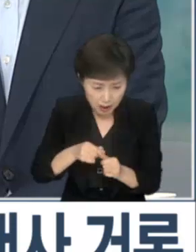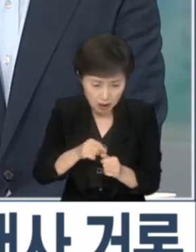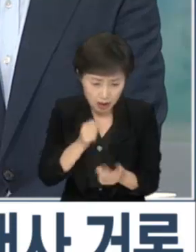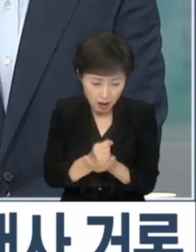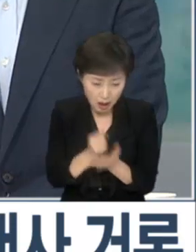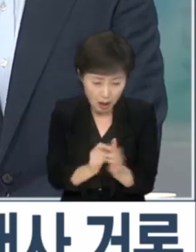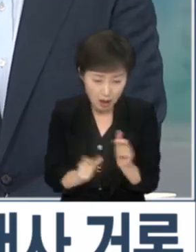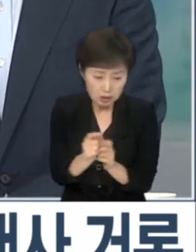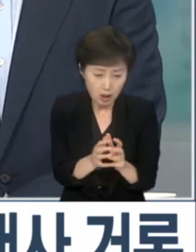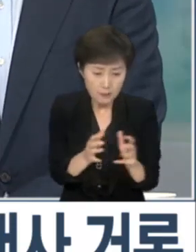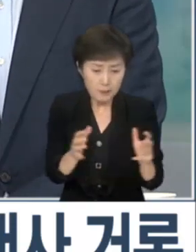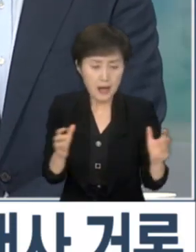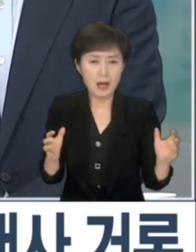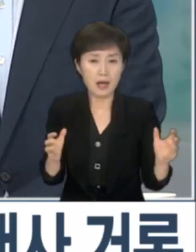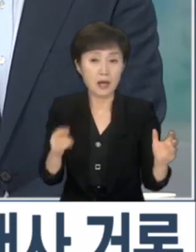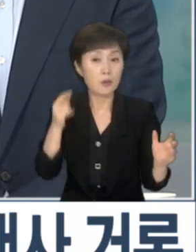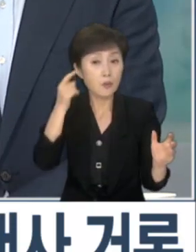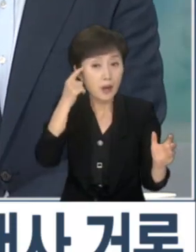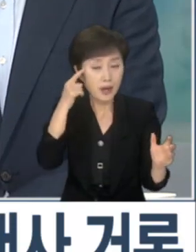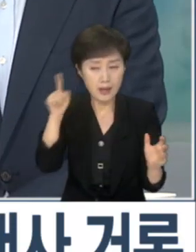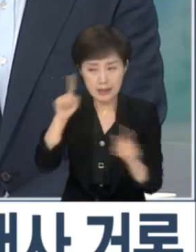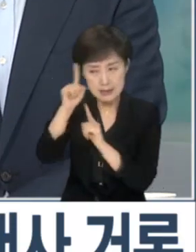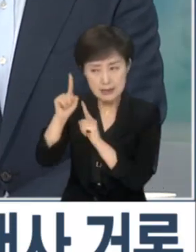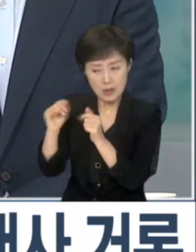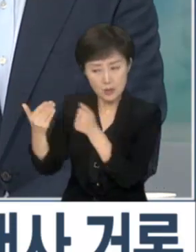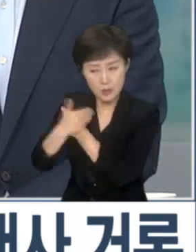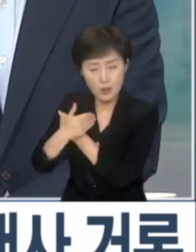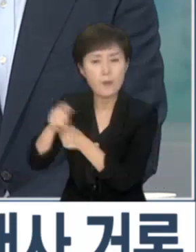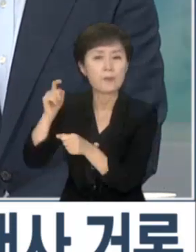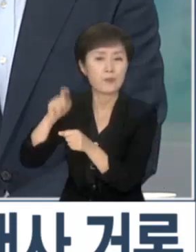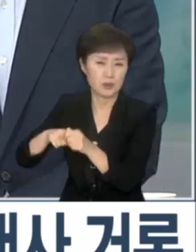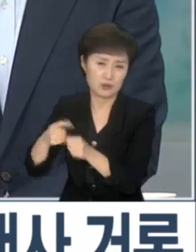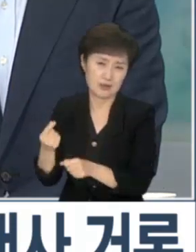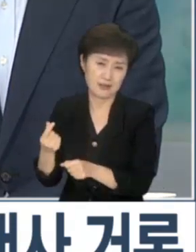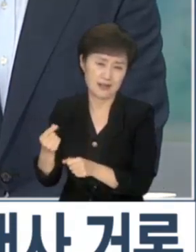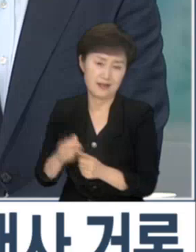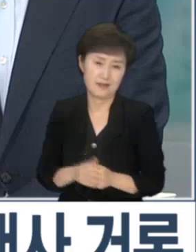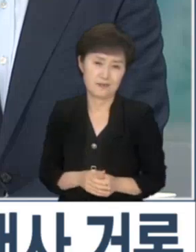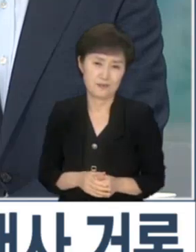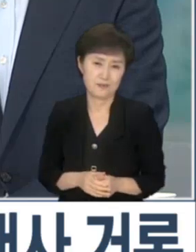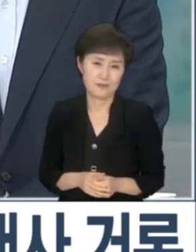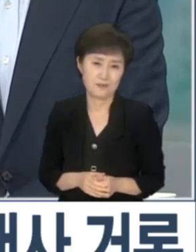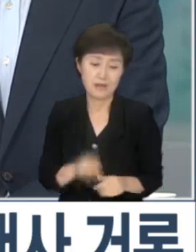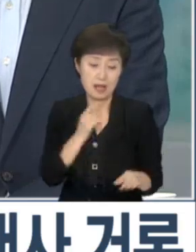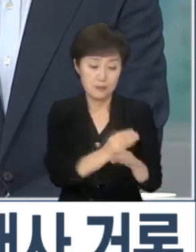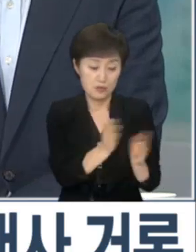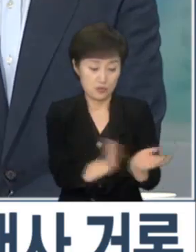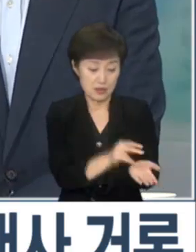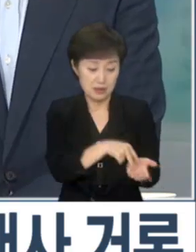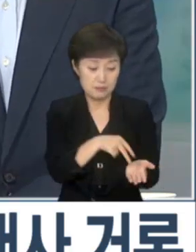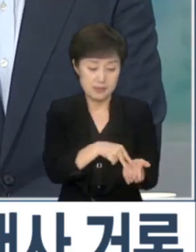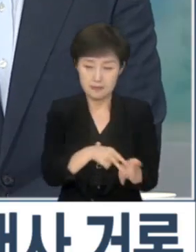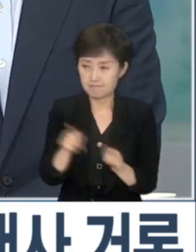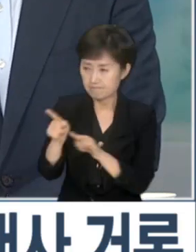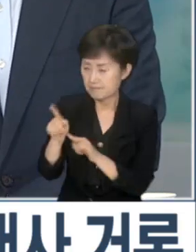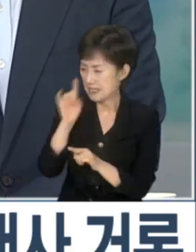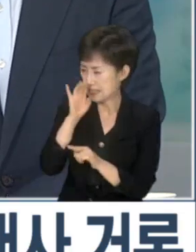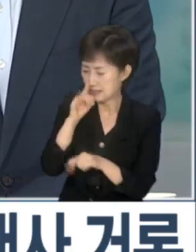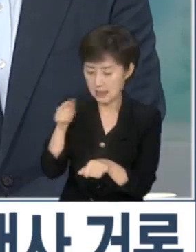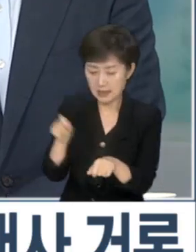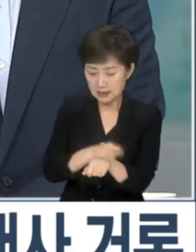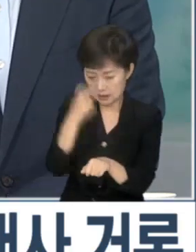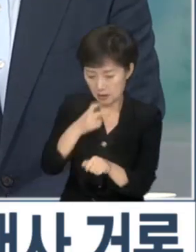싶습니다 저는 민주당에서 특검을 포기하지 않을 것이다라고 확신해요 왜냐하면 그